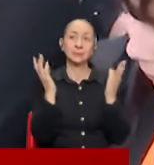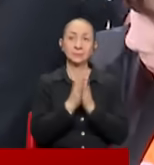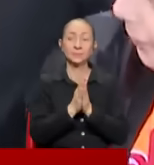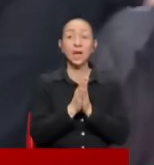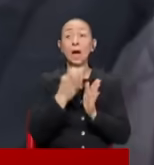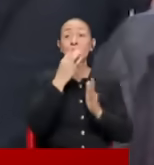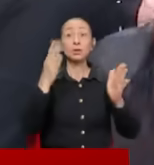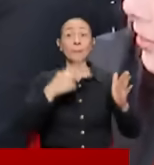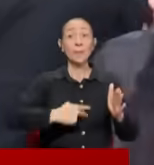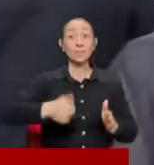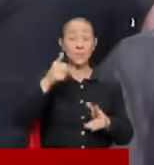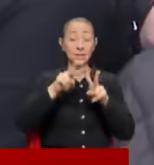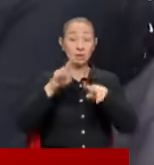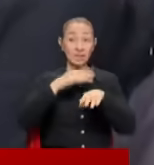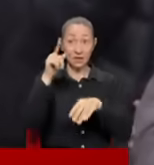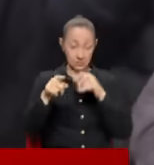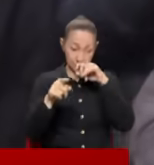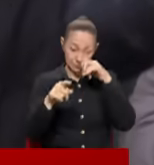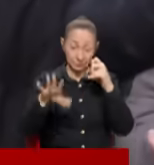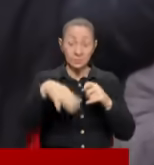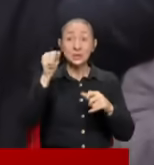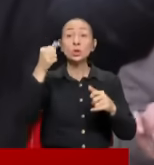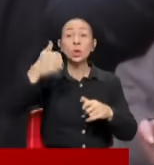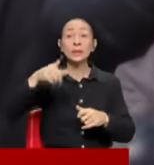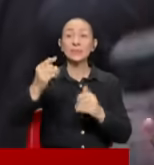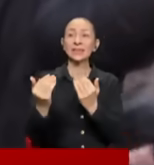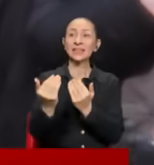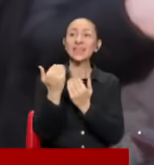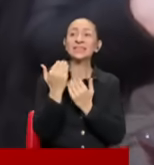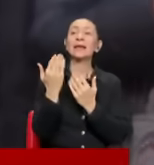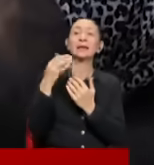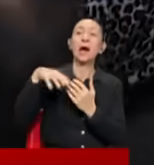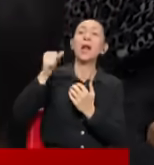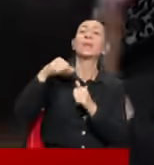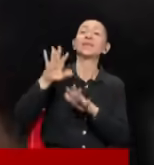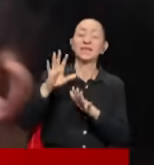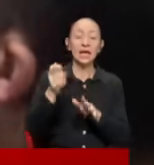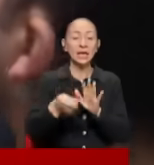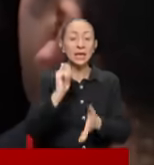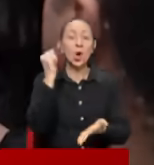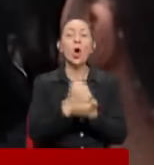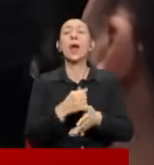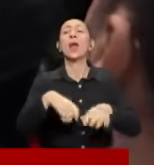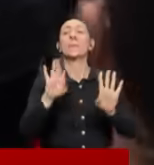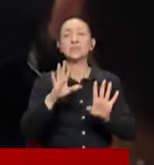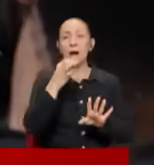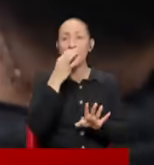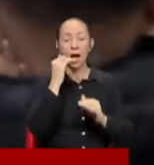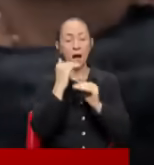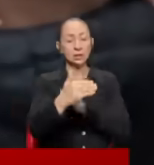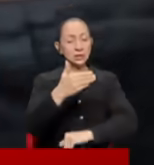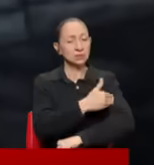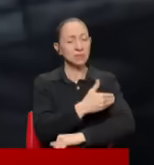kaldıracağız. Ankara Büyükşehir Belediye Başkanı Mansur Yavaş, merkezi yönetimden destek alamasak da krediler onaylanmasa da Ankara